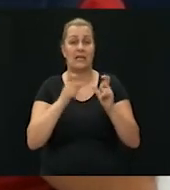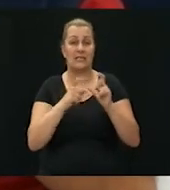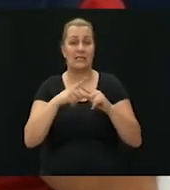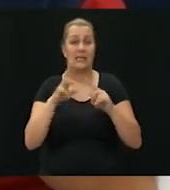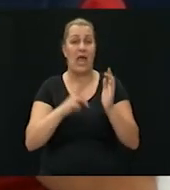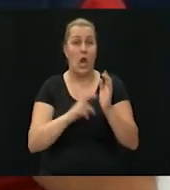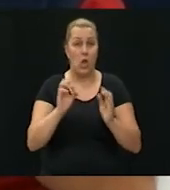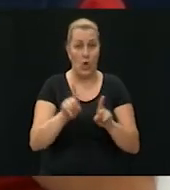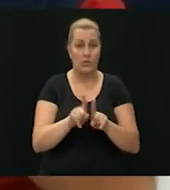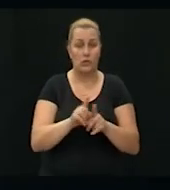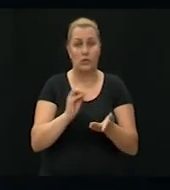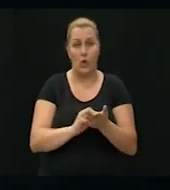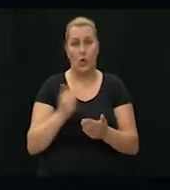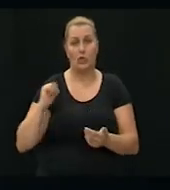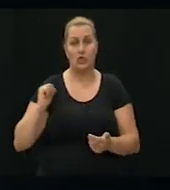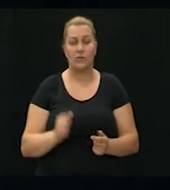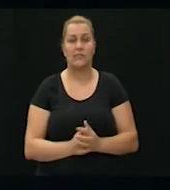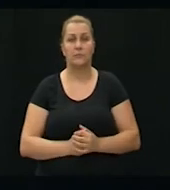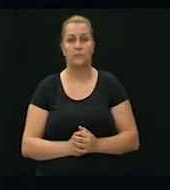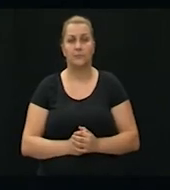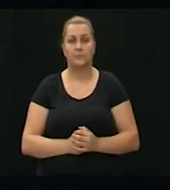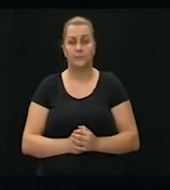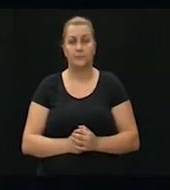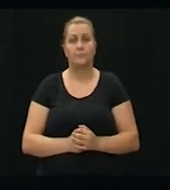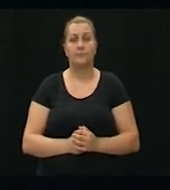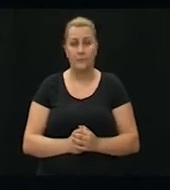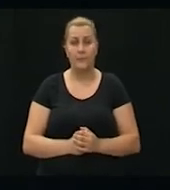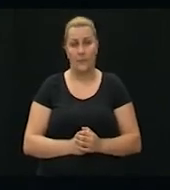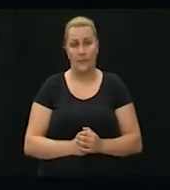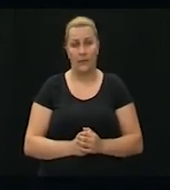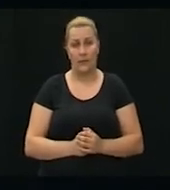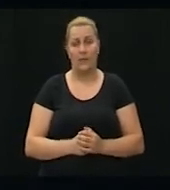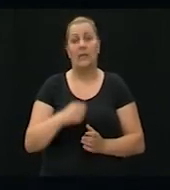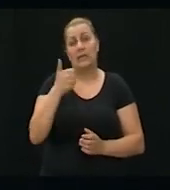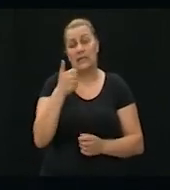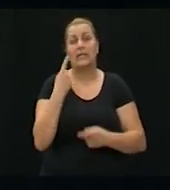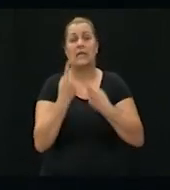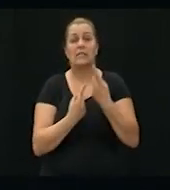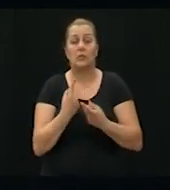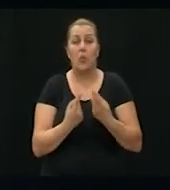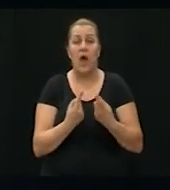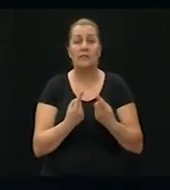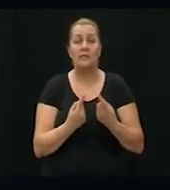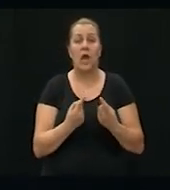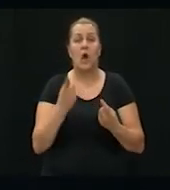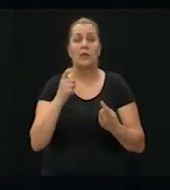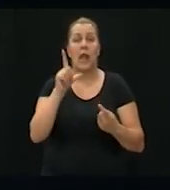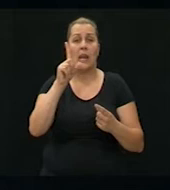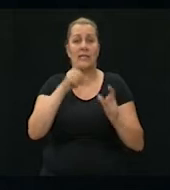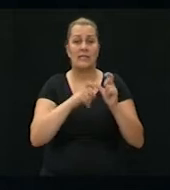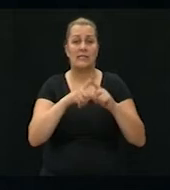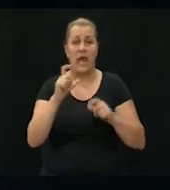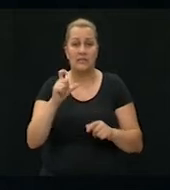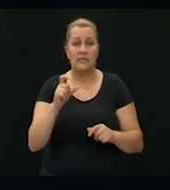Evo, malo kratko o tom dijelu. Pa evo, jedan isto određena, naravno, situacija od Lisca, od